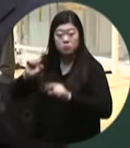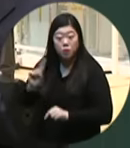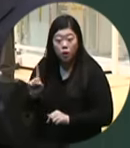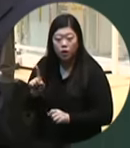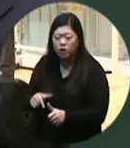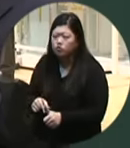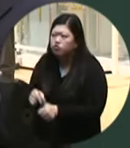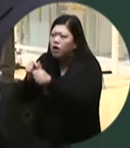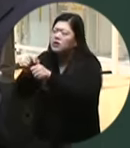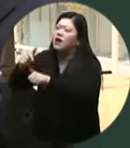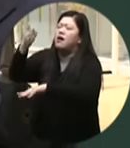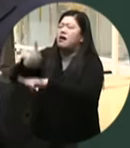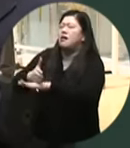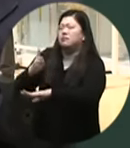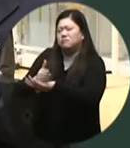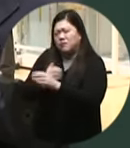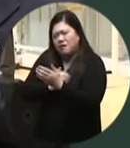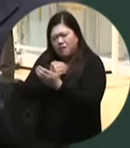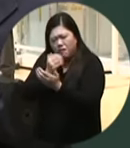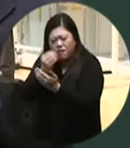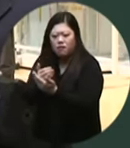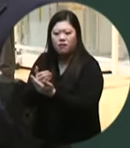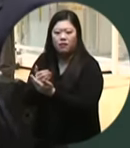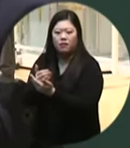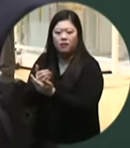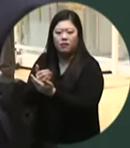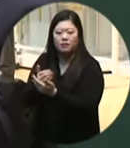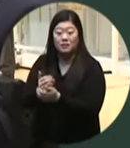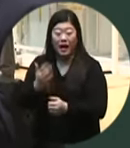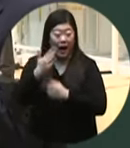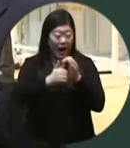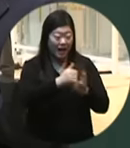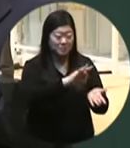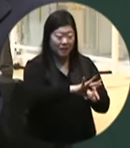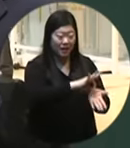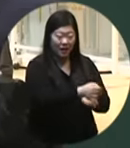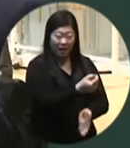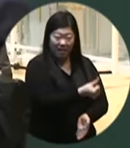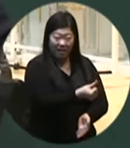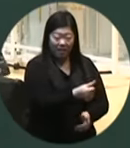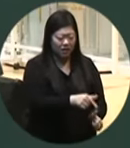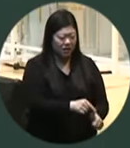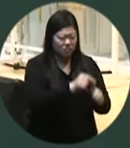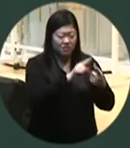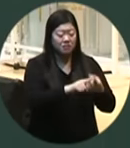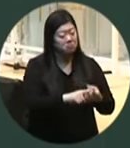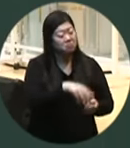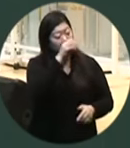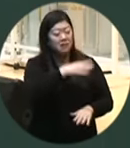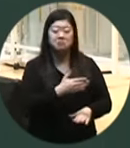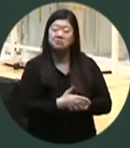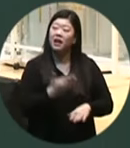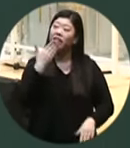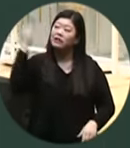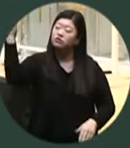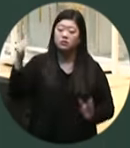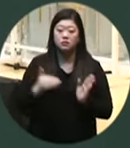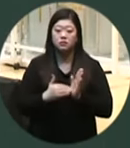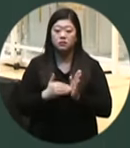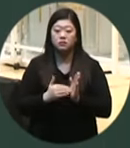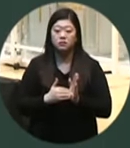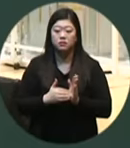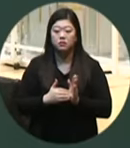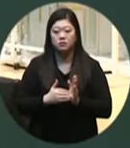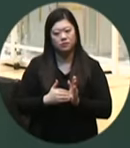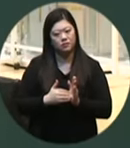are so thankful for their salvation. 하나님께 쓰임 못 받은 사람 특징 여기 감사 없어요. And the people who are not used by God, what is their common characteristic? They have no thanksgiving. 왜